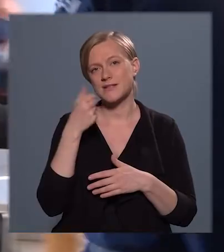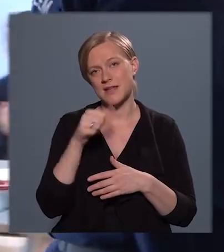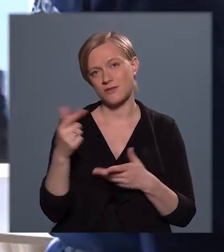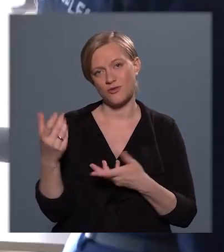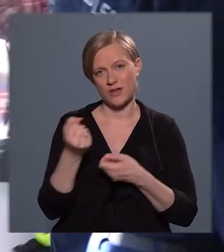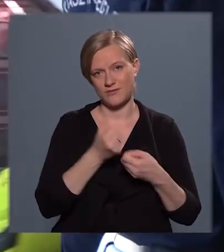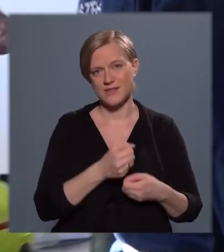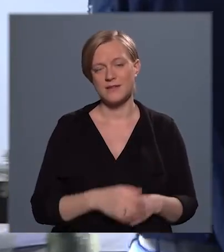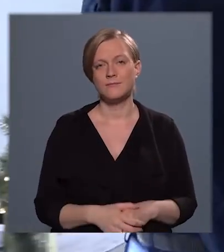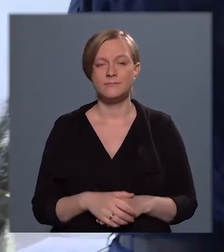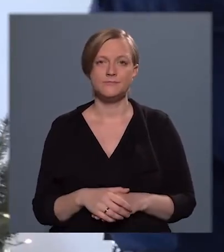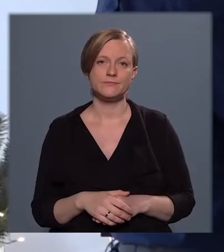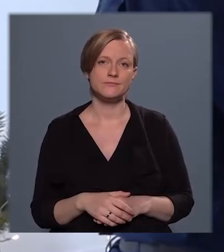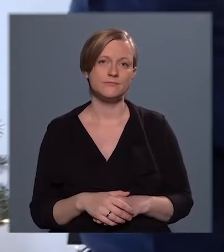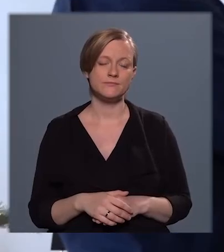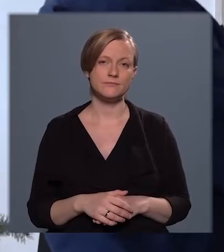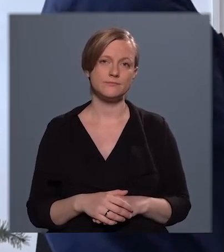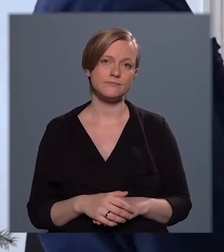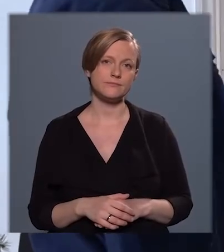át.